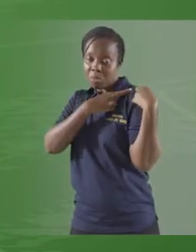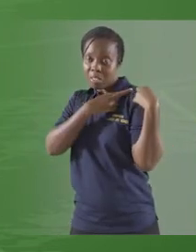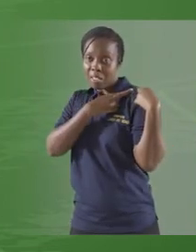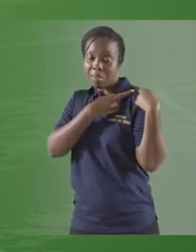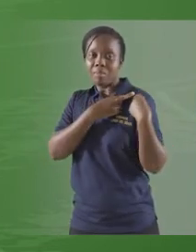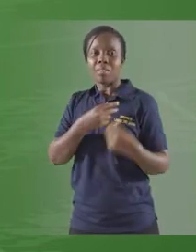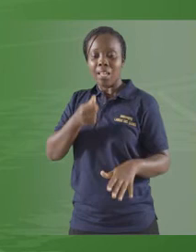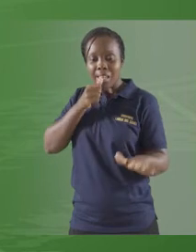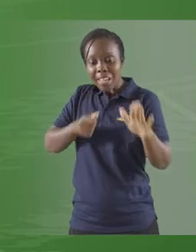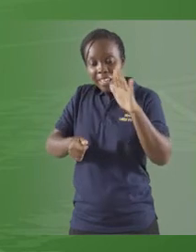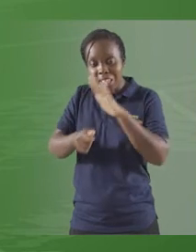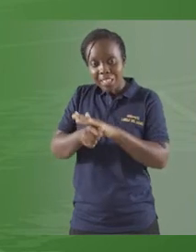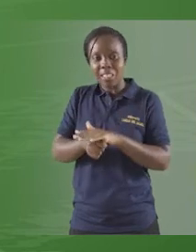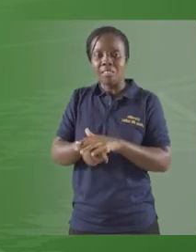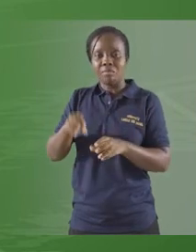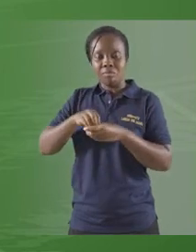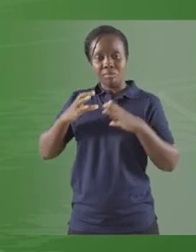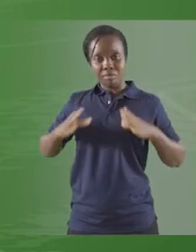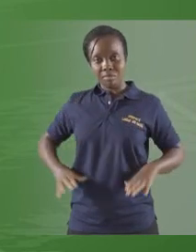parents. Alors, vous pouvez donc